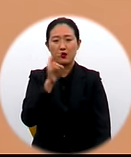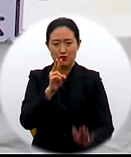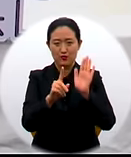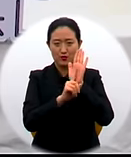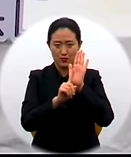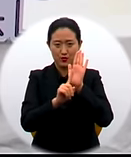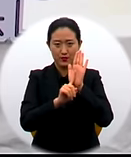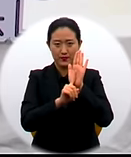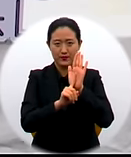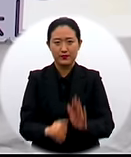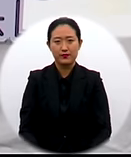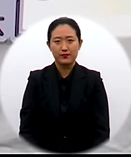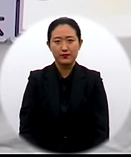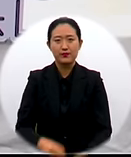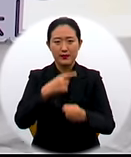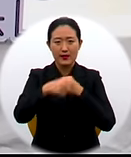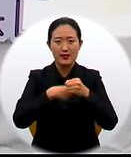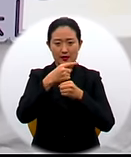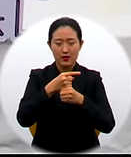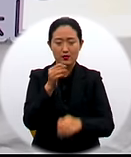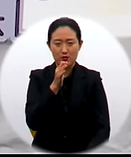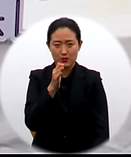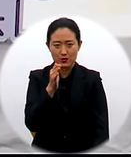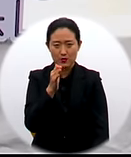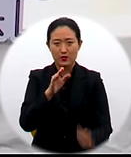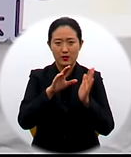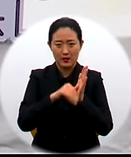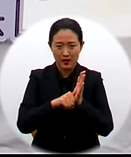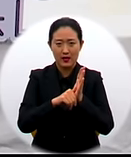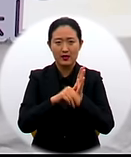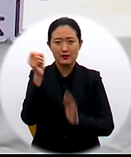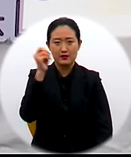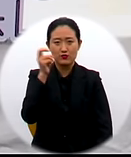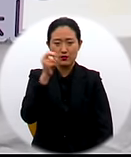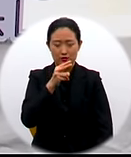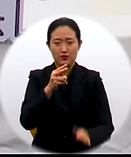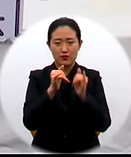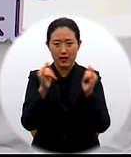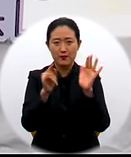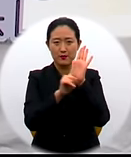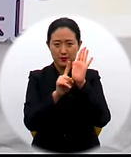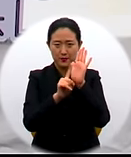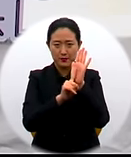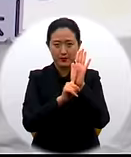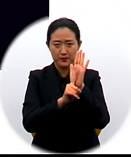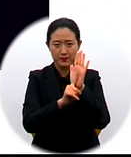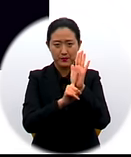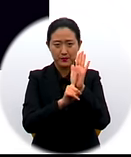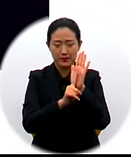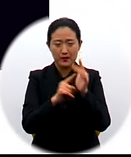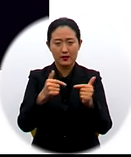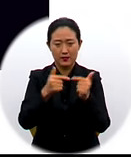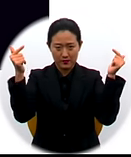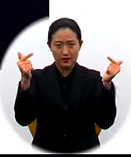불구하고 보시면 수시 채용의 비율이 이렇게 20% 이상 증가하는 압도적인 숫자를 볼 수 있습니다. 이 숫자 다 어디서 왔냐? 보시는 바와